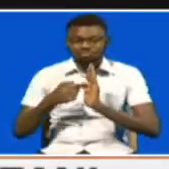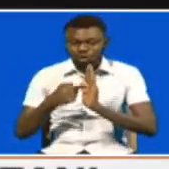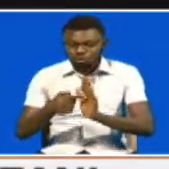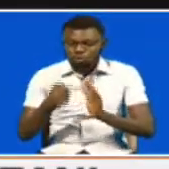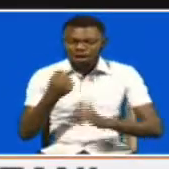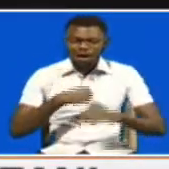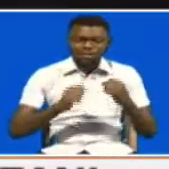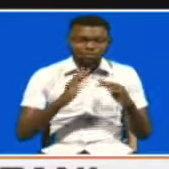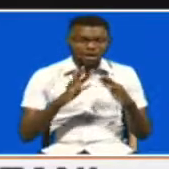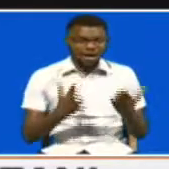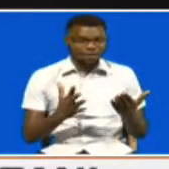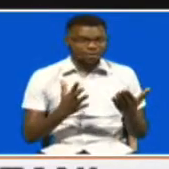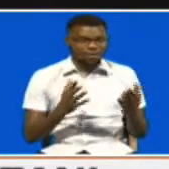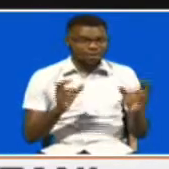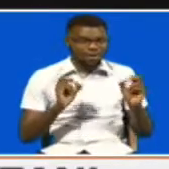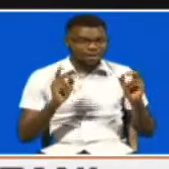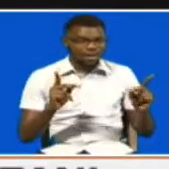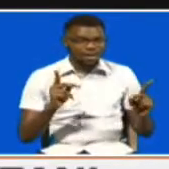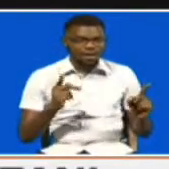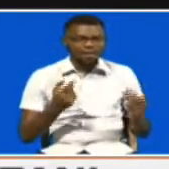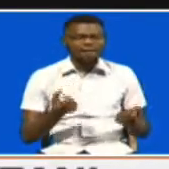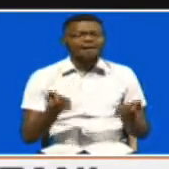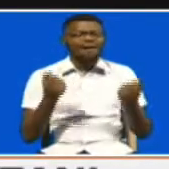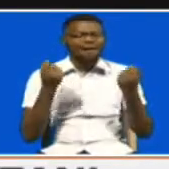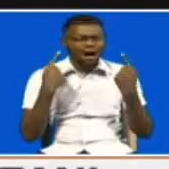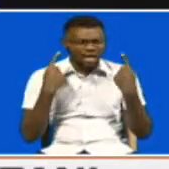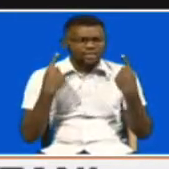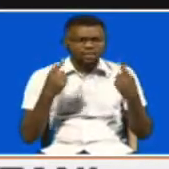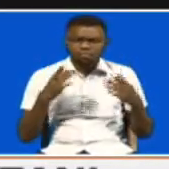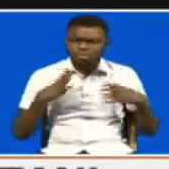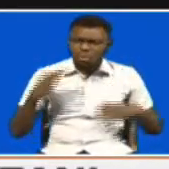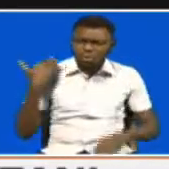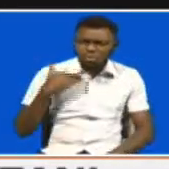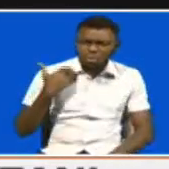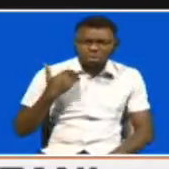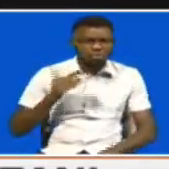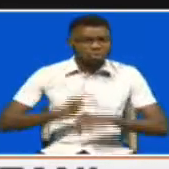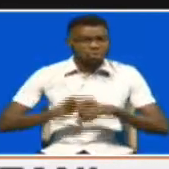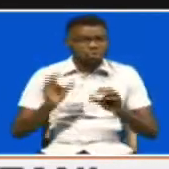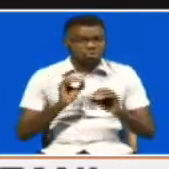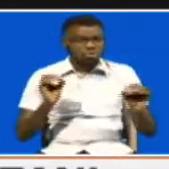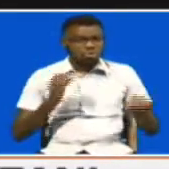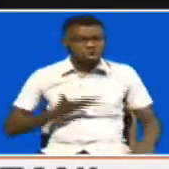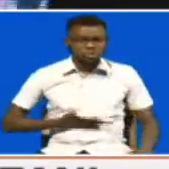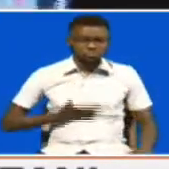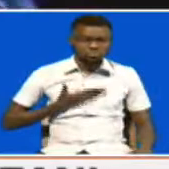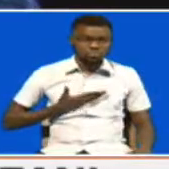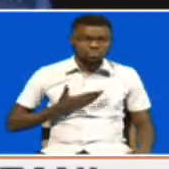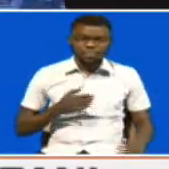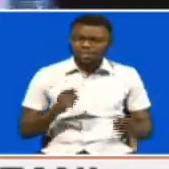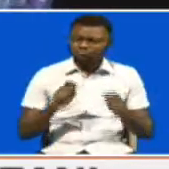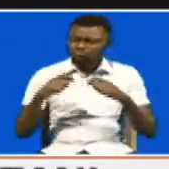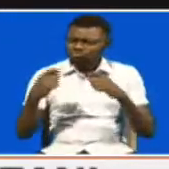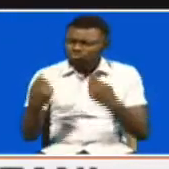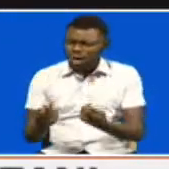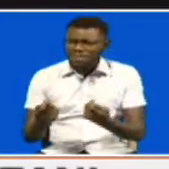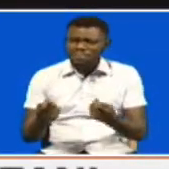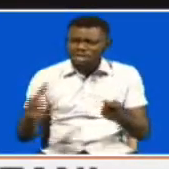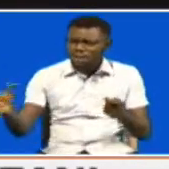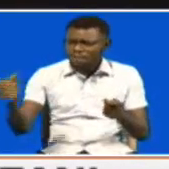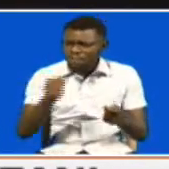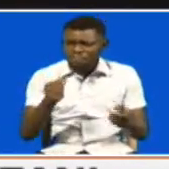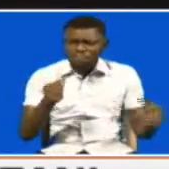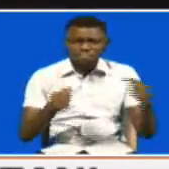njia. Sina mna hiyo, tunaelewa hiyo hasira ya wizi. Ndiyo mnaona mambo ya ukabila kwa ajira